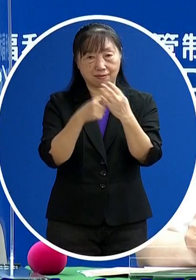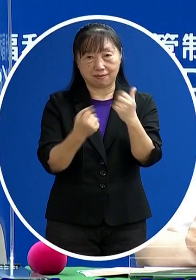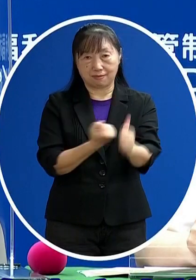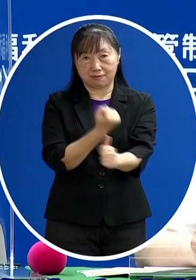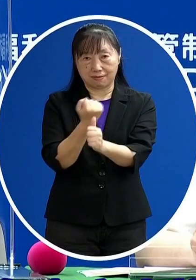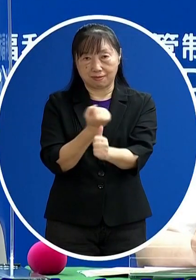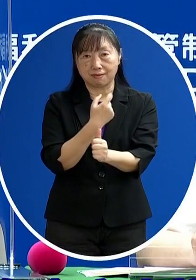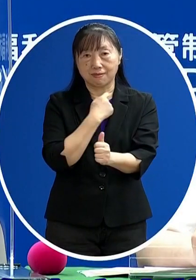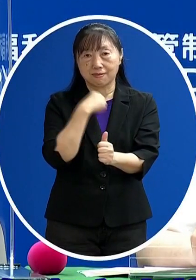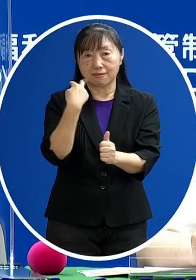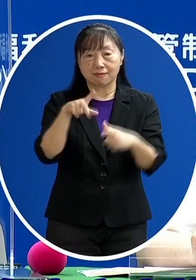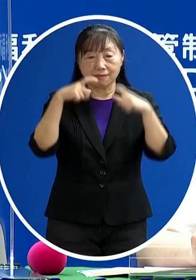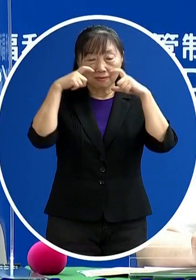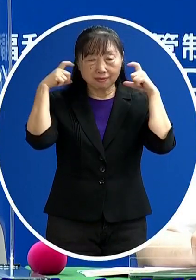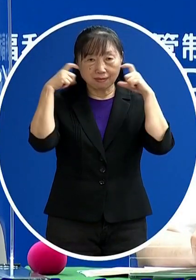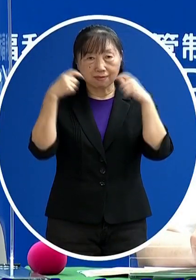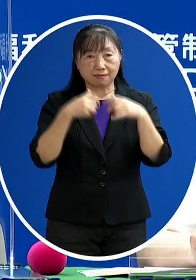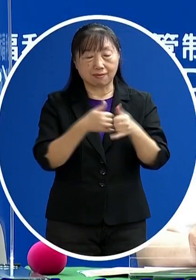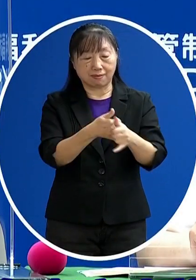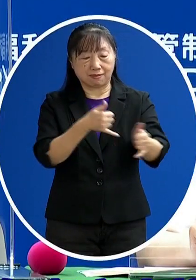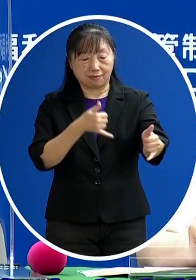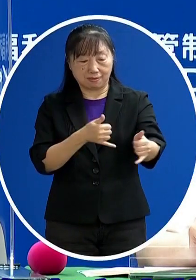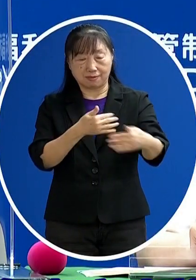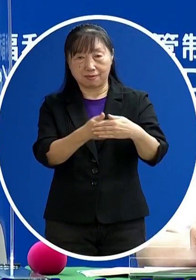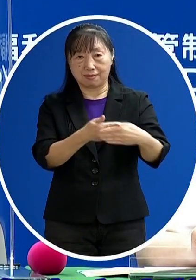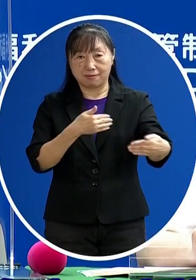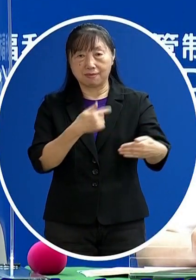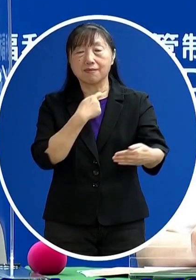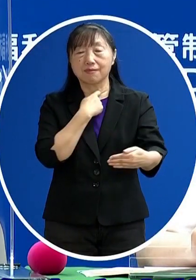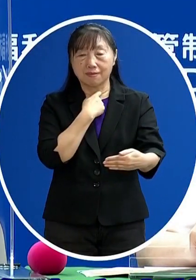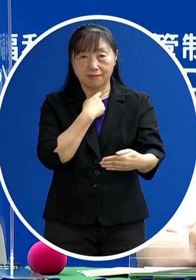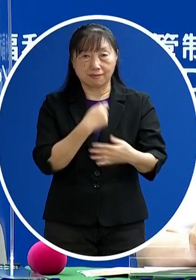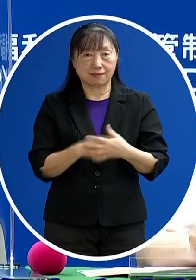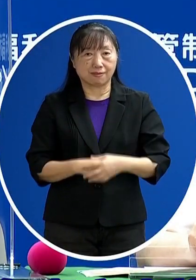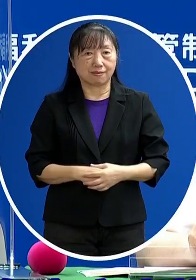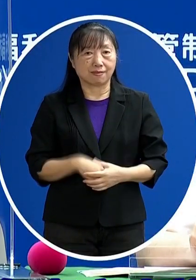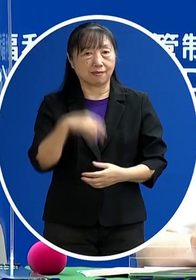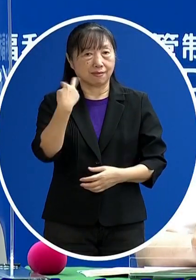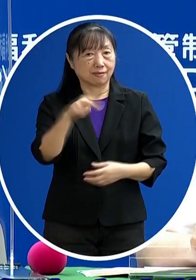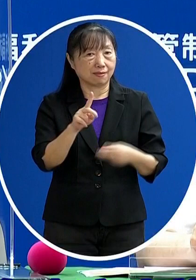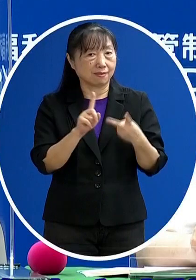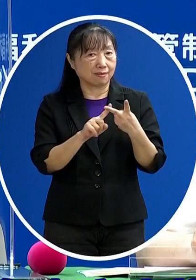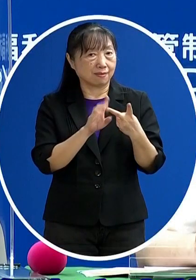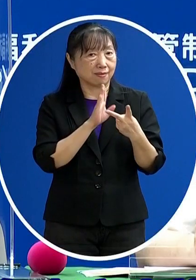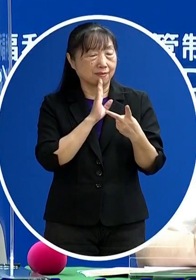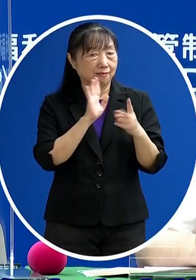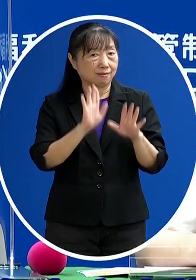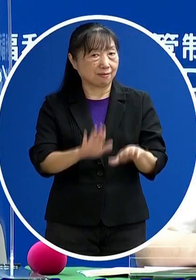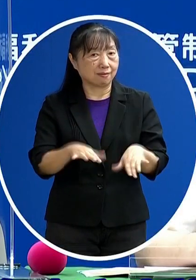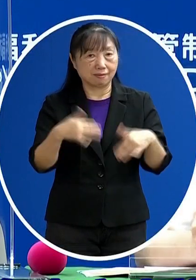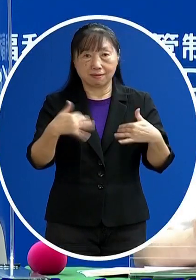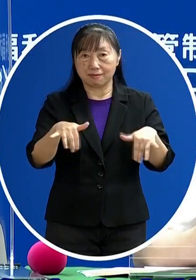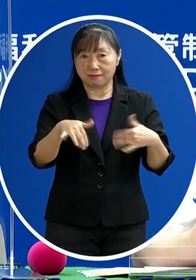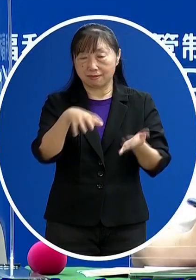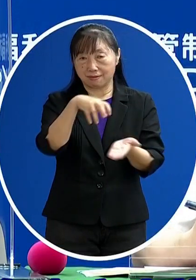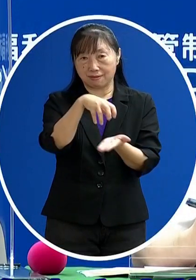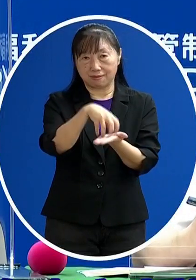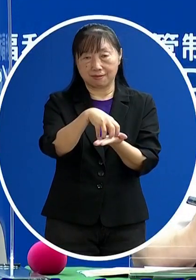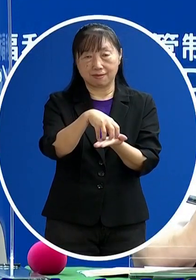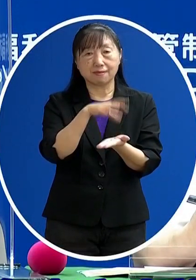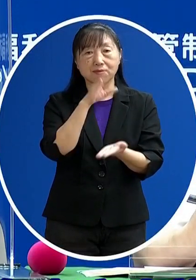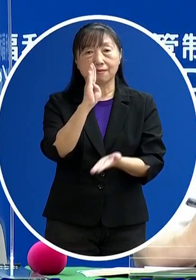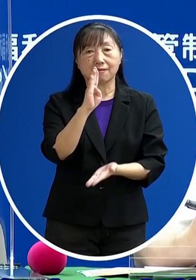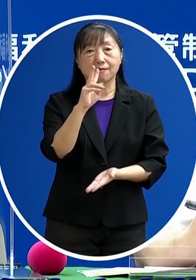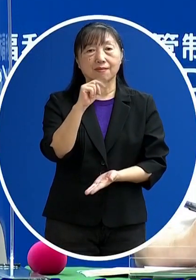有大家里面的口罩跟社交的距离。然后第二个大概目前还没有办法证实这